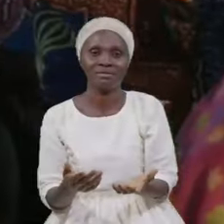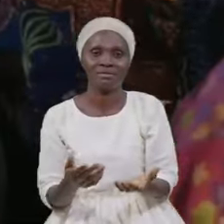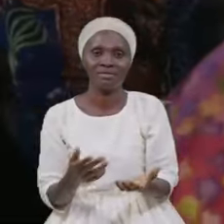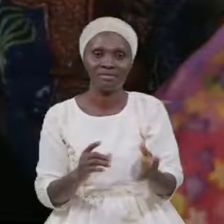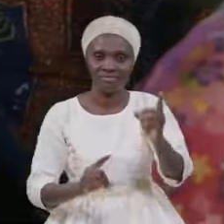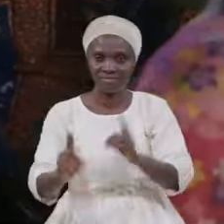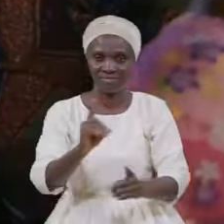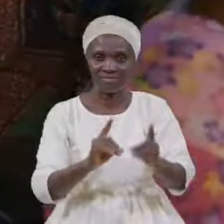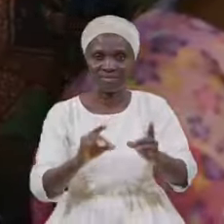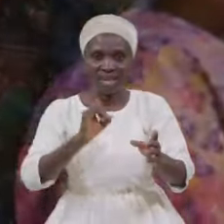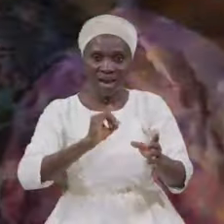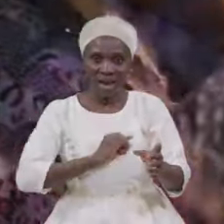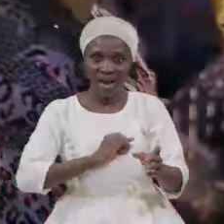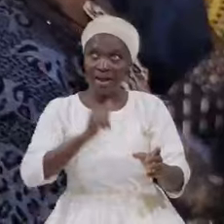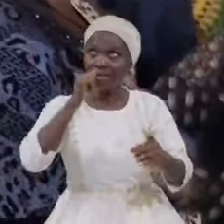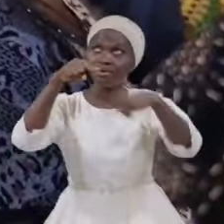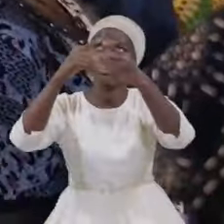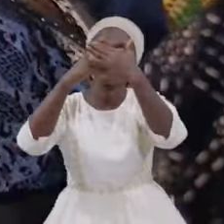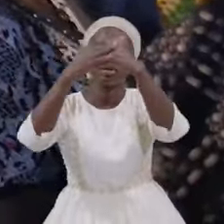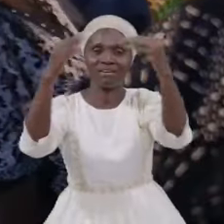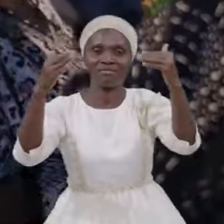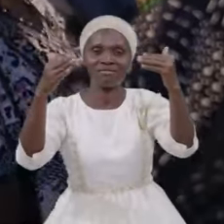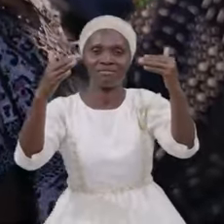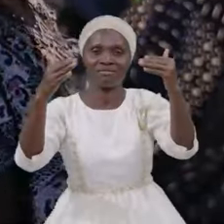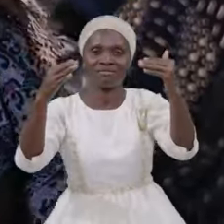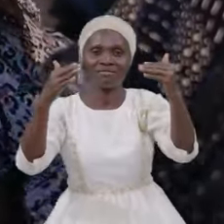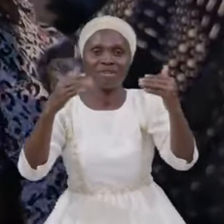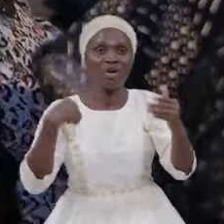ciel. J'ai dit, nous allons au ciel. Toutes les choses